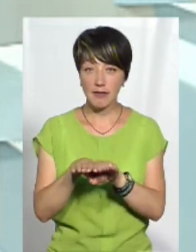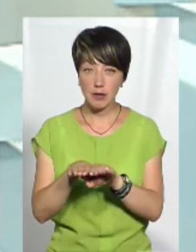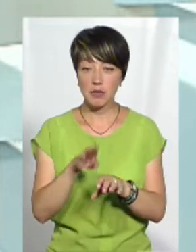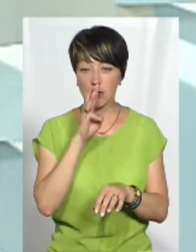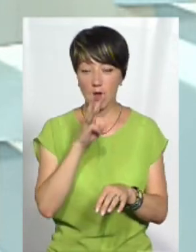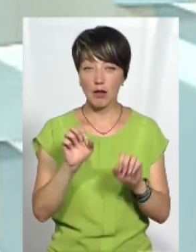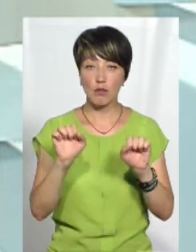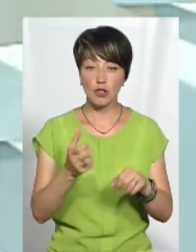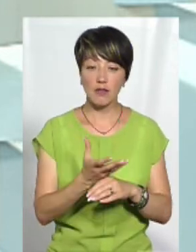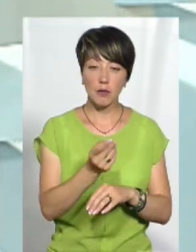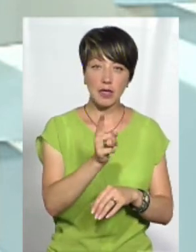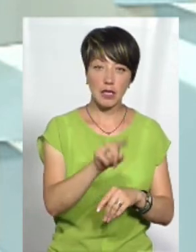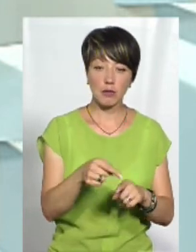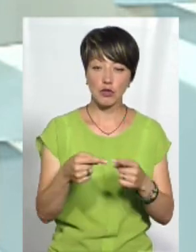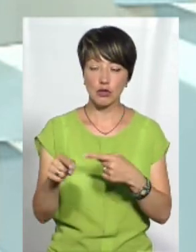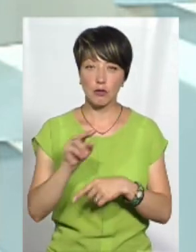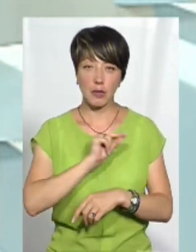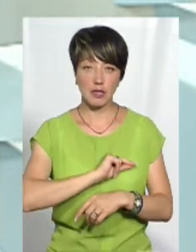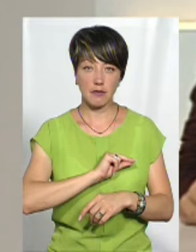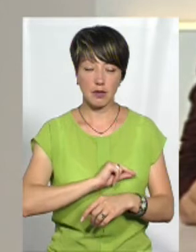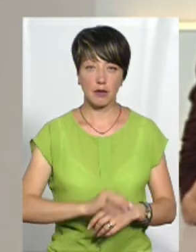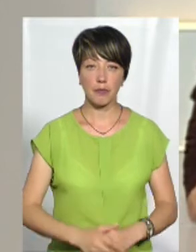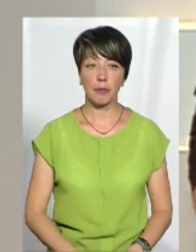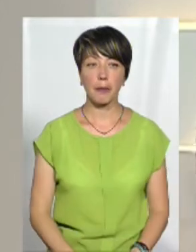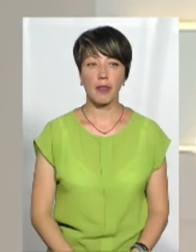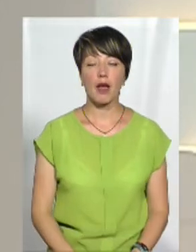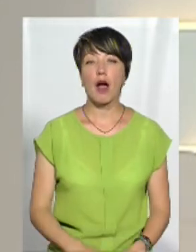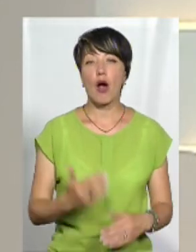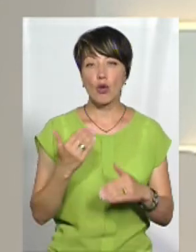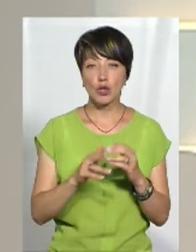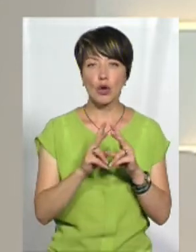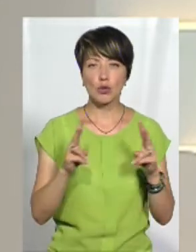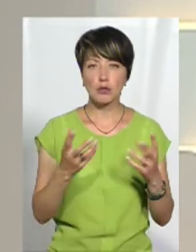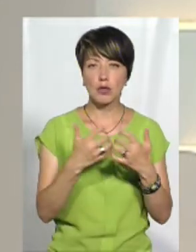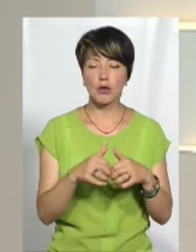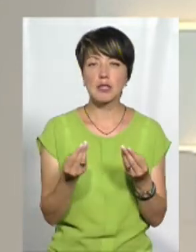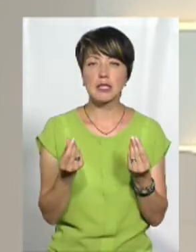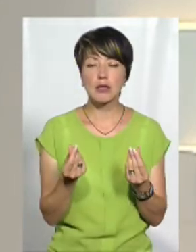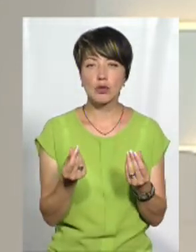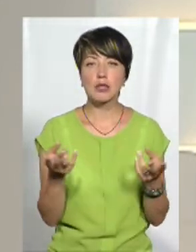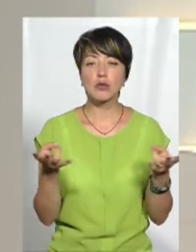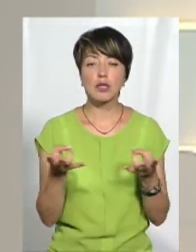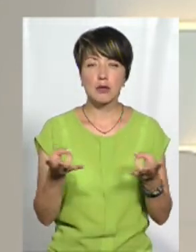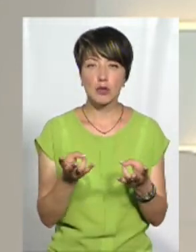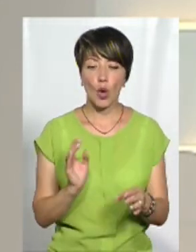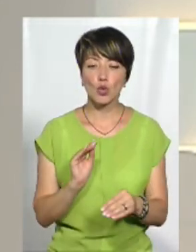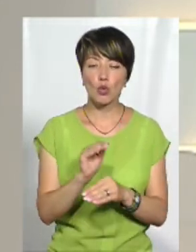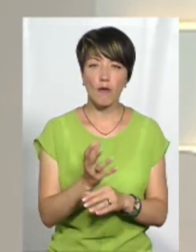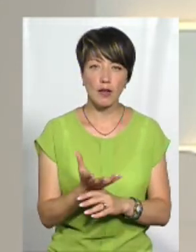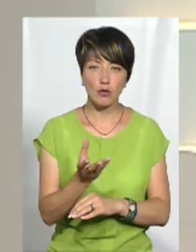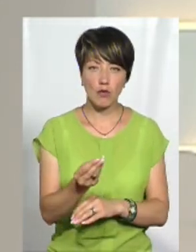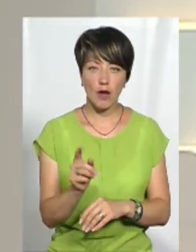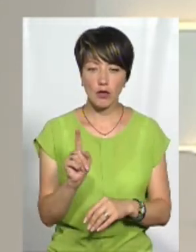який можна виплатити тим чи іншим працівникам в ньому. А вже хтось підрахував, скільки грошей потрібно дофінансувати,